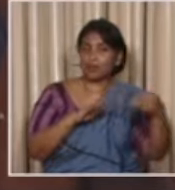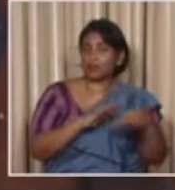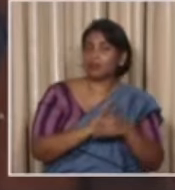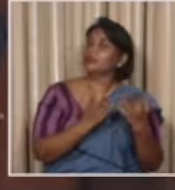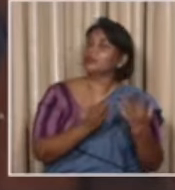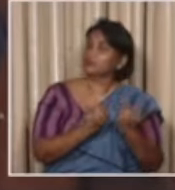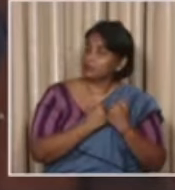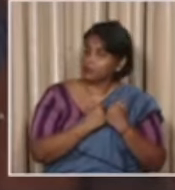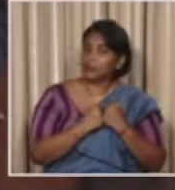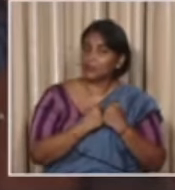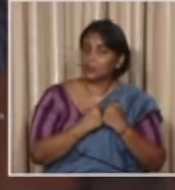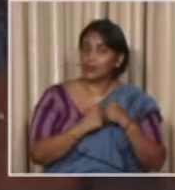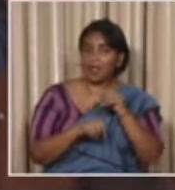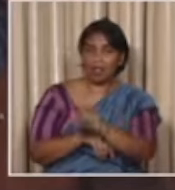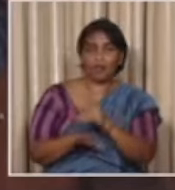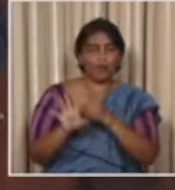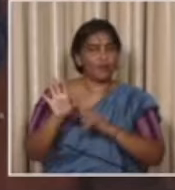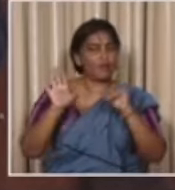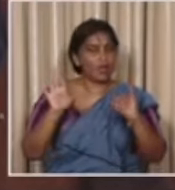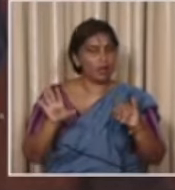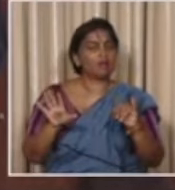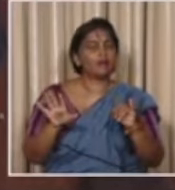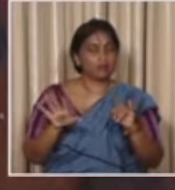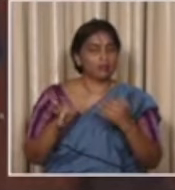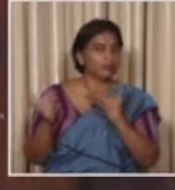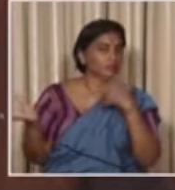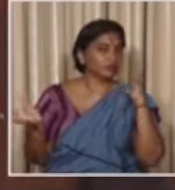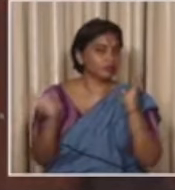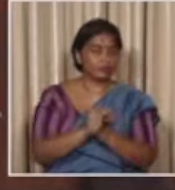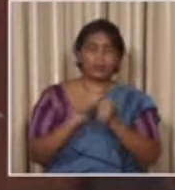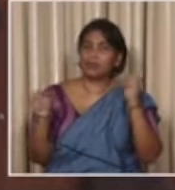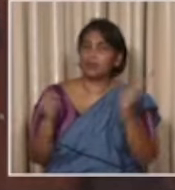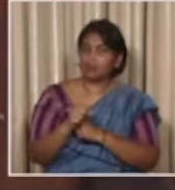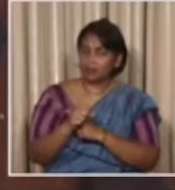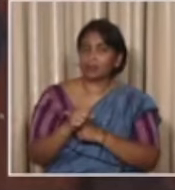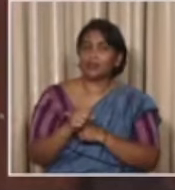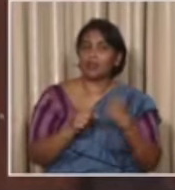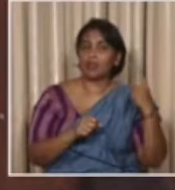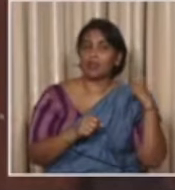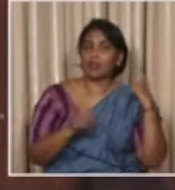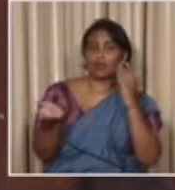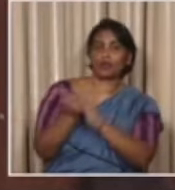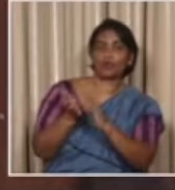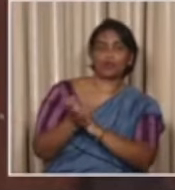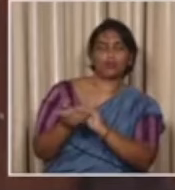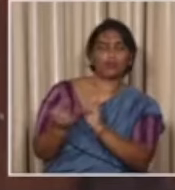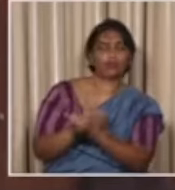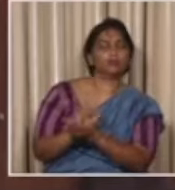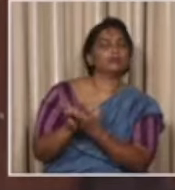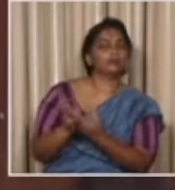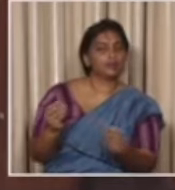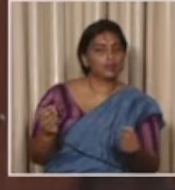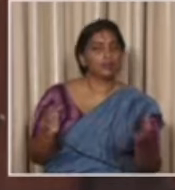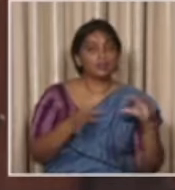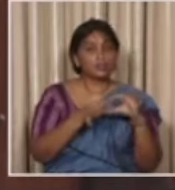ගන්න දරුවෙක් අවුරුදු 6ක දරුවෙක් මේ පැහැරගෙන ගිහිල්ලා ඝාතනය කරපෙක හමුදාවෙන් උදව් කරන එක යටපත් ගන්න. මෙන්න